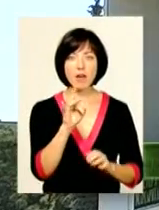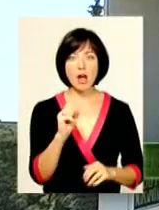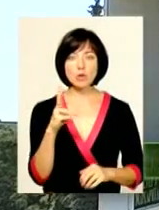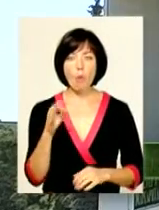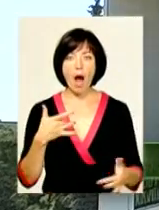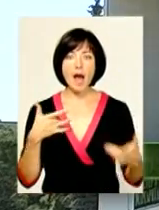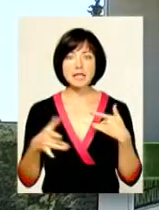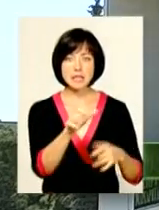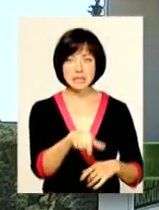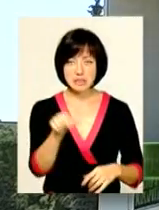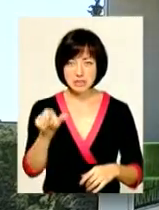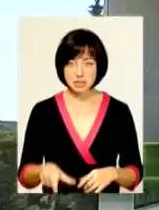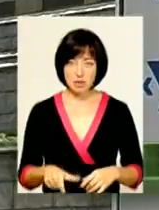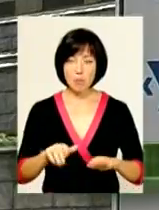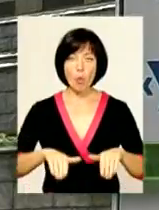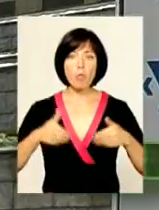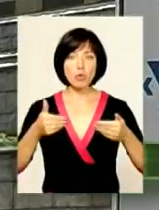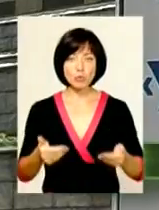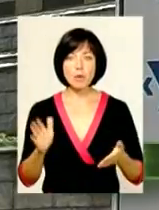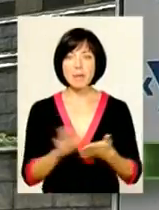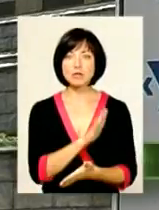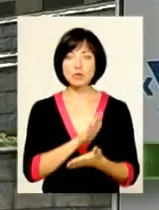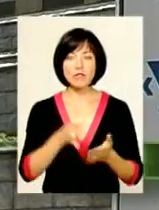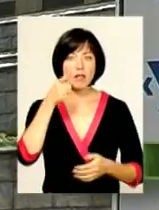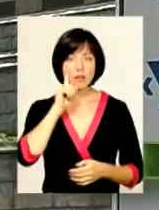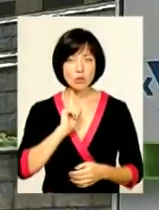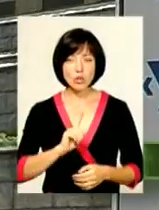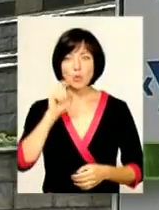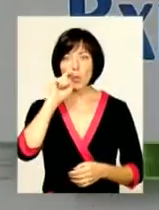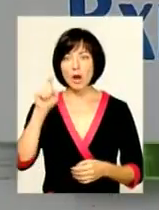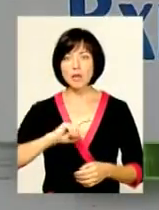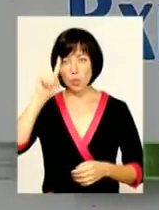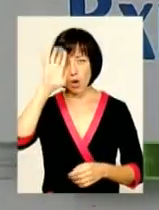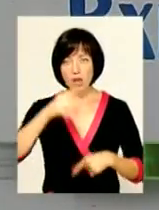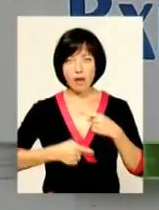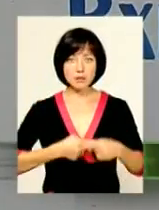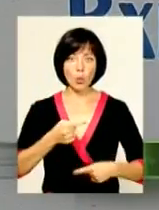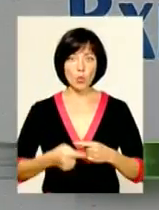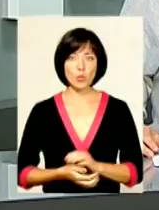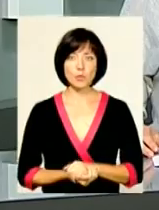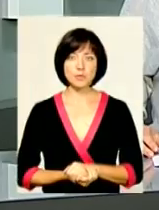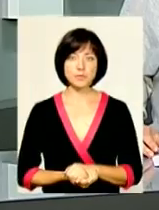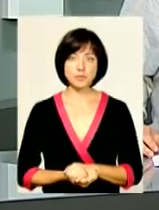Артисти облмуздрамтеатру пропонують театралам безкоштовно насолодитися українською класикою.